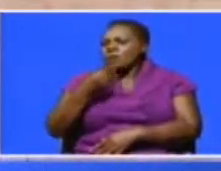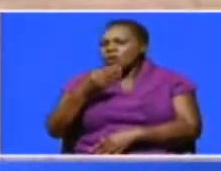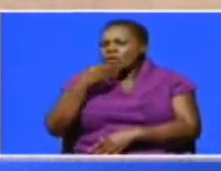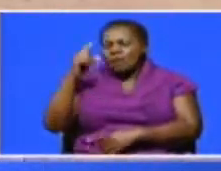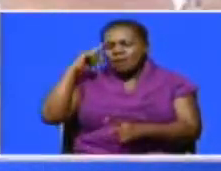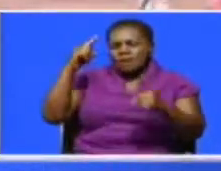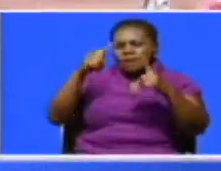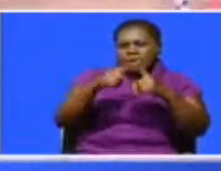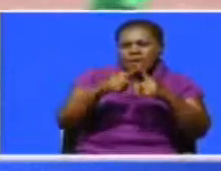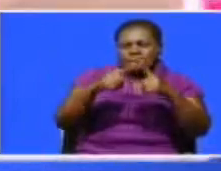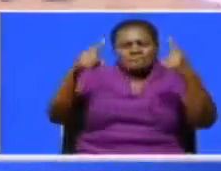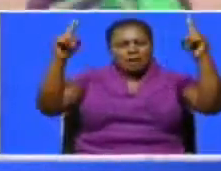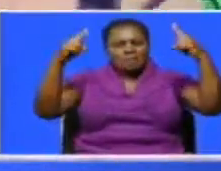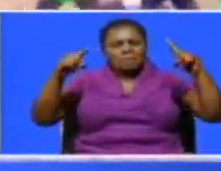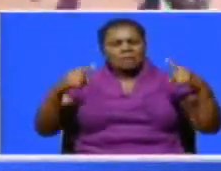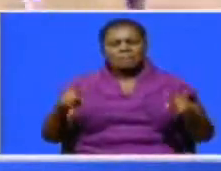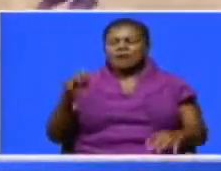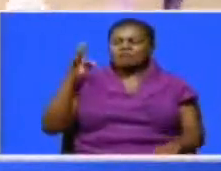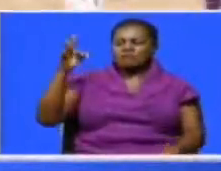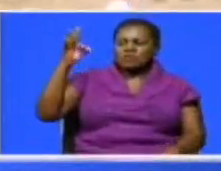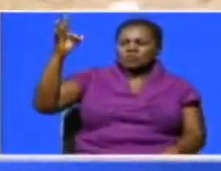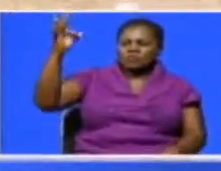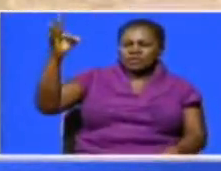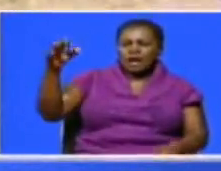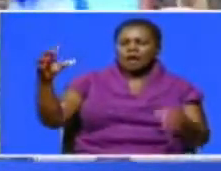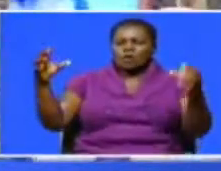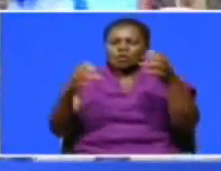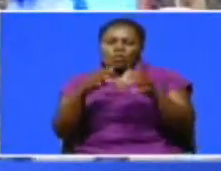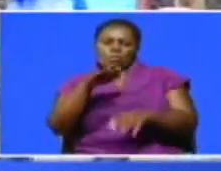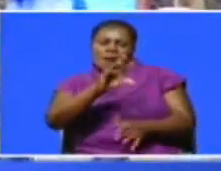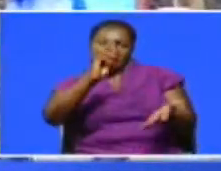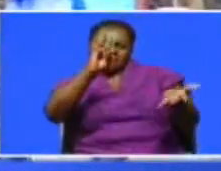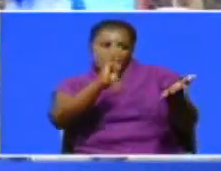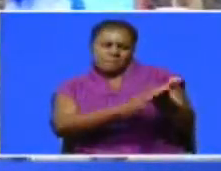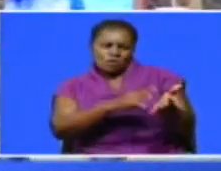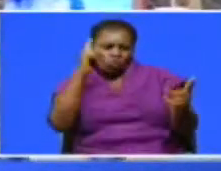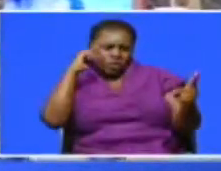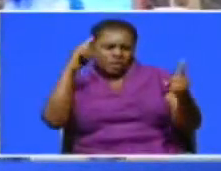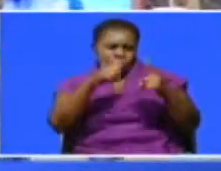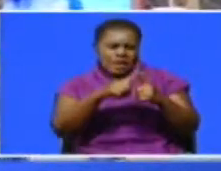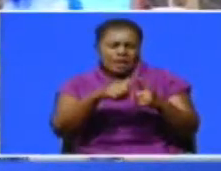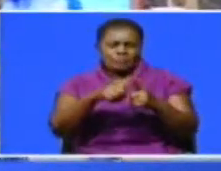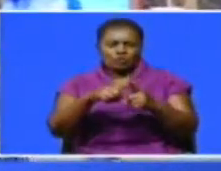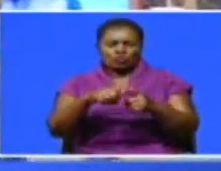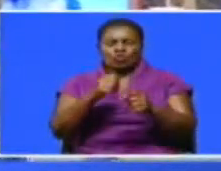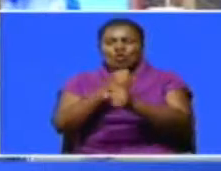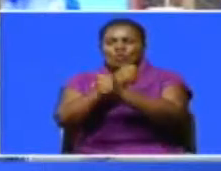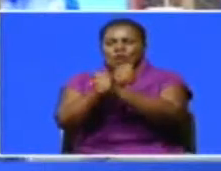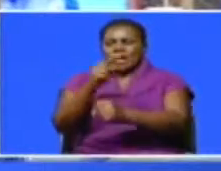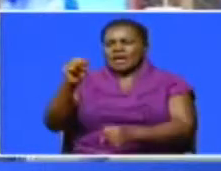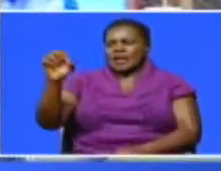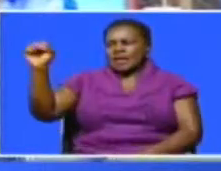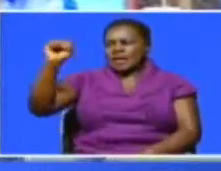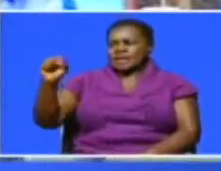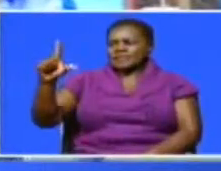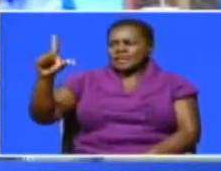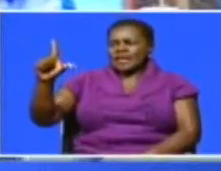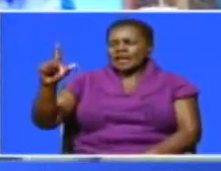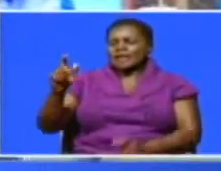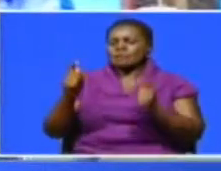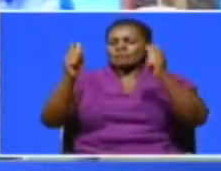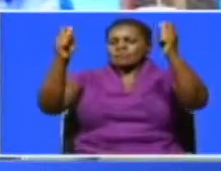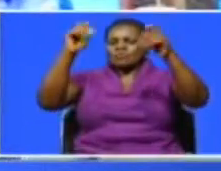anaashiria kuwa nyota wa siku zijazo, na huku timu yake ya Migori ikipania kupigania taji la ligi ya NSL msimu